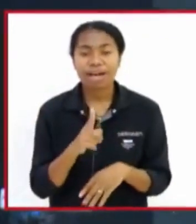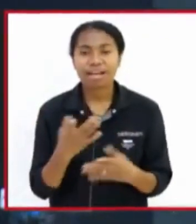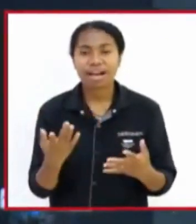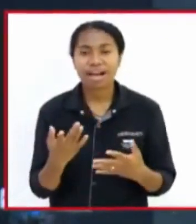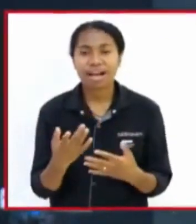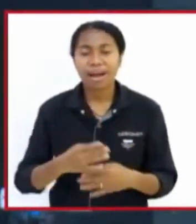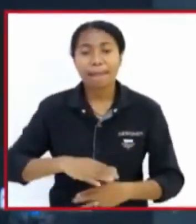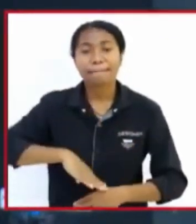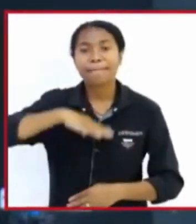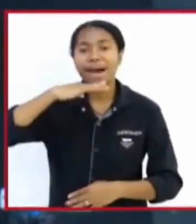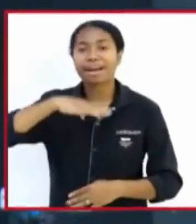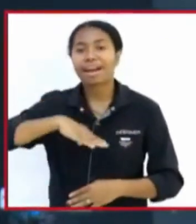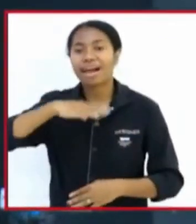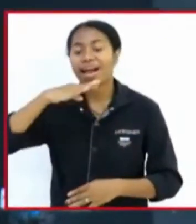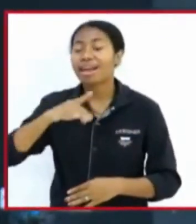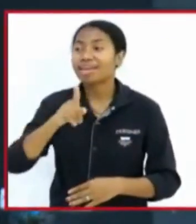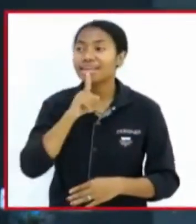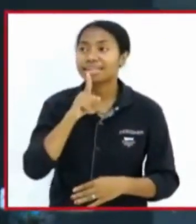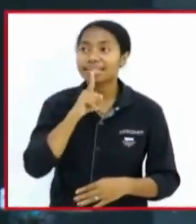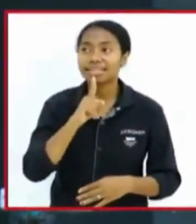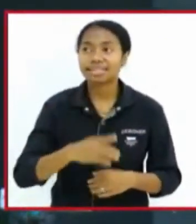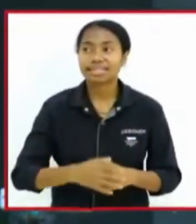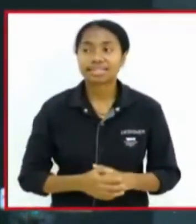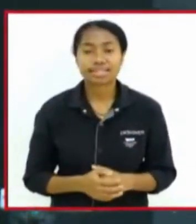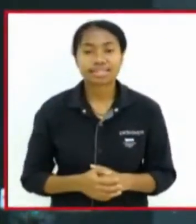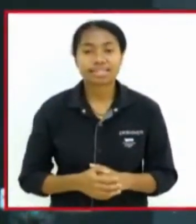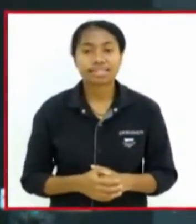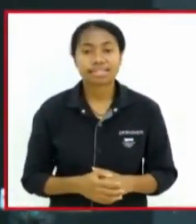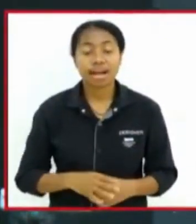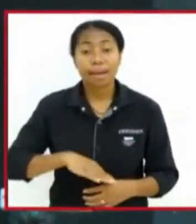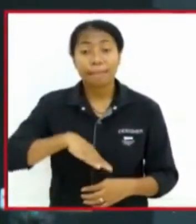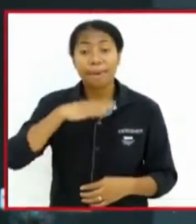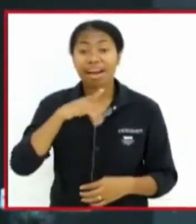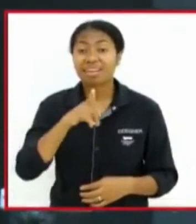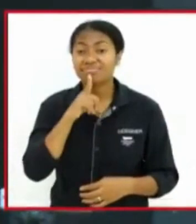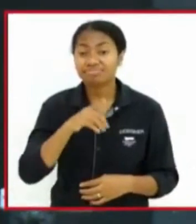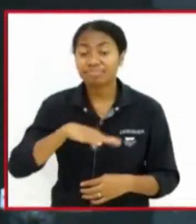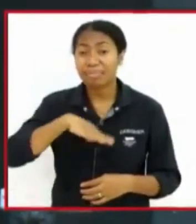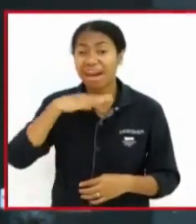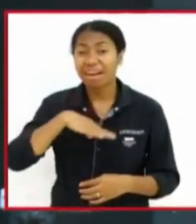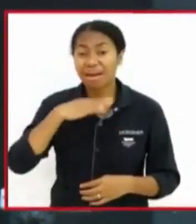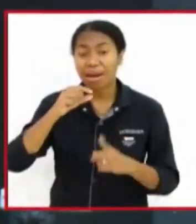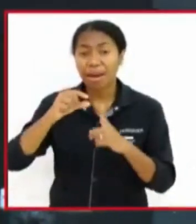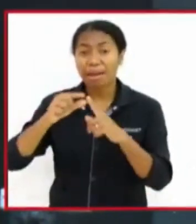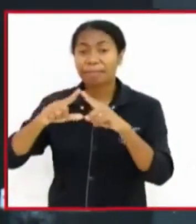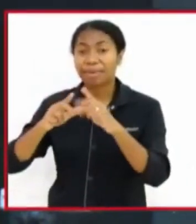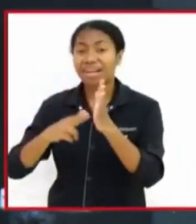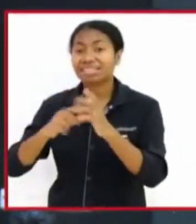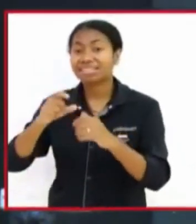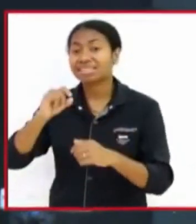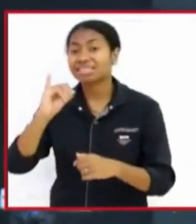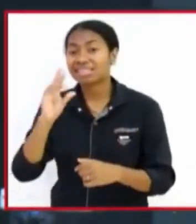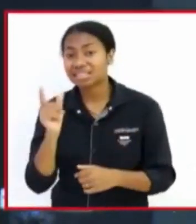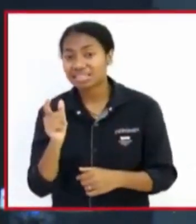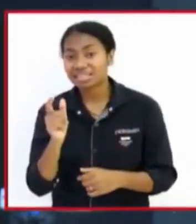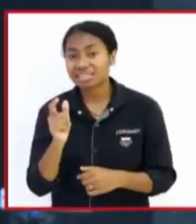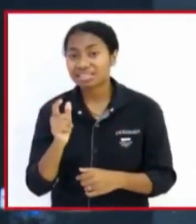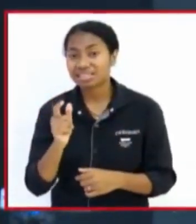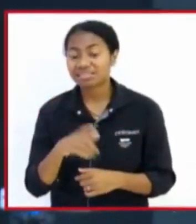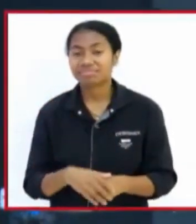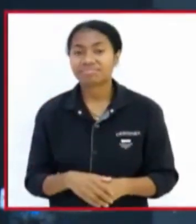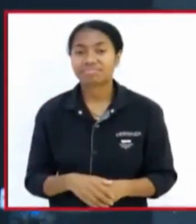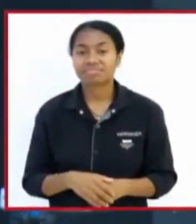marahlah Inggris marahlah Perancis marah lagi sang